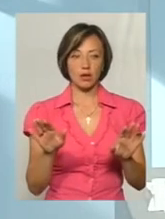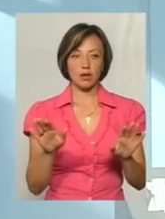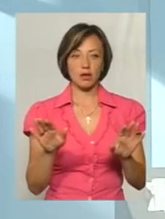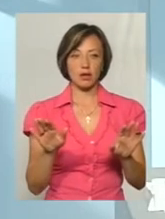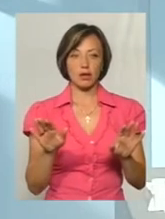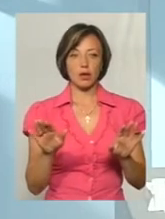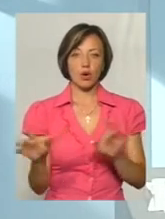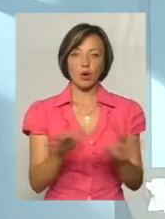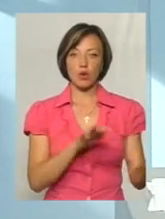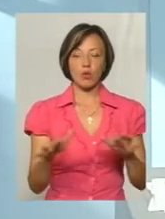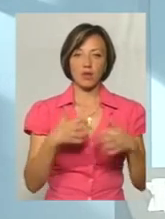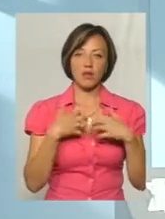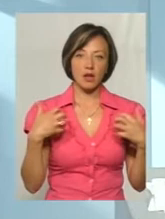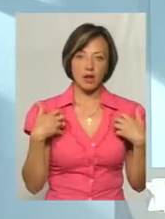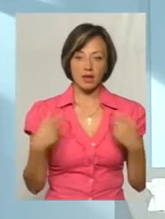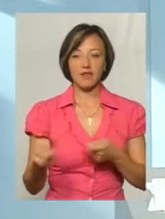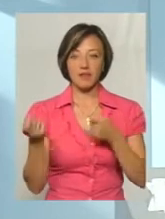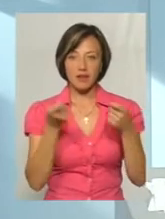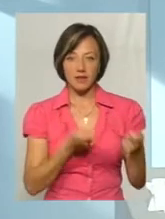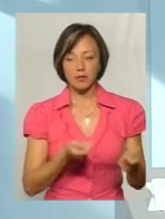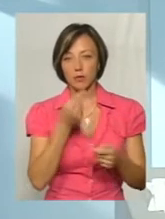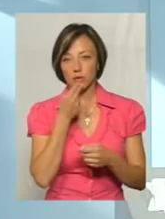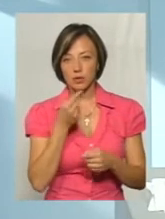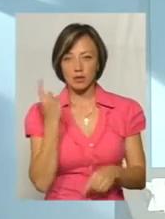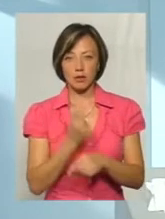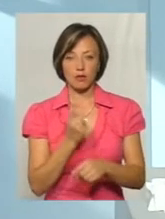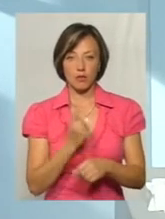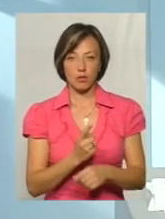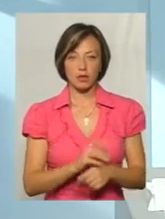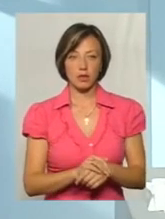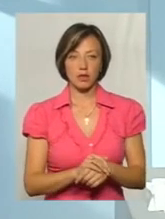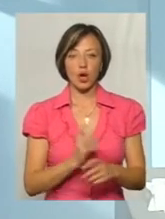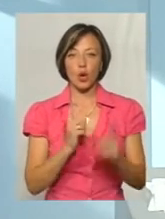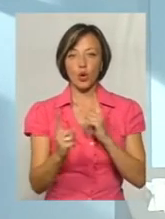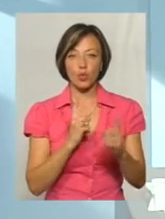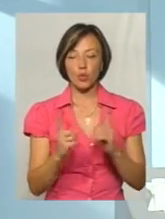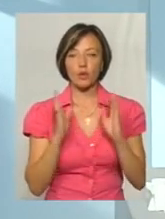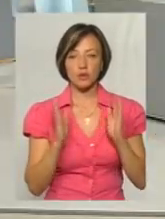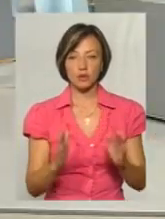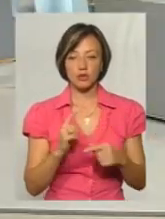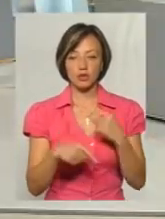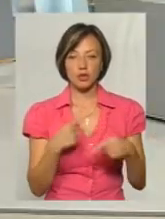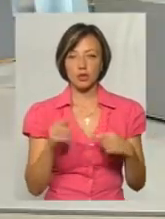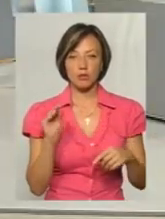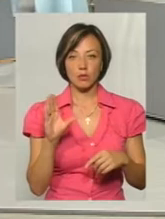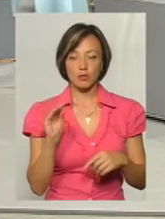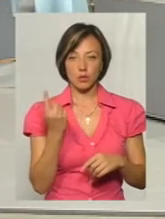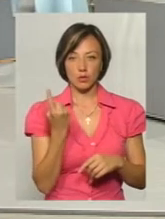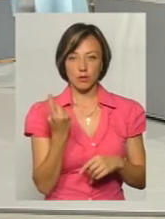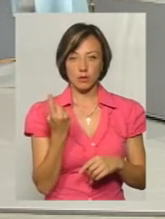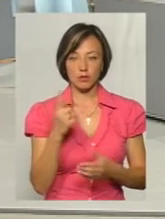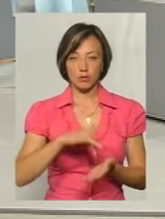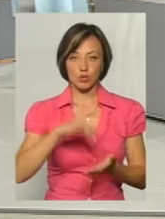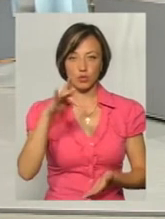поголів'я тварин, вивезення тварин, продукції заборонений. Рух відбувається через один,